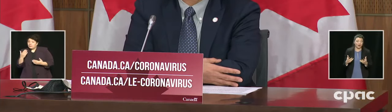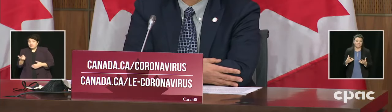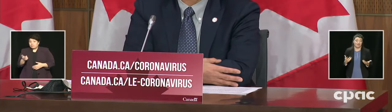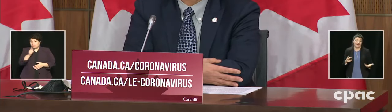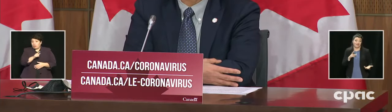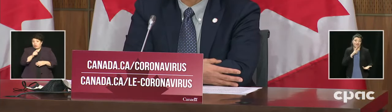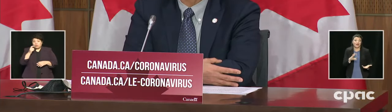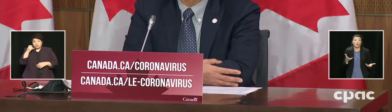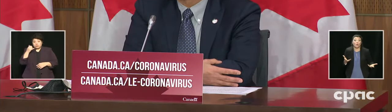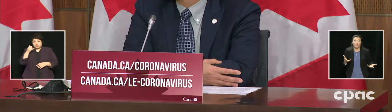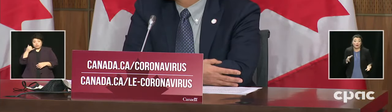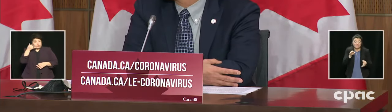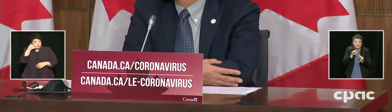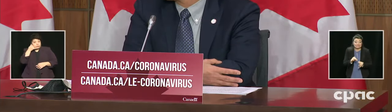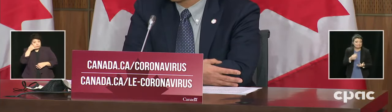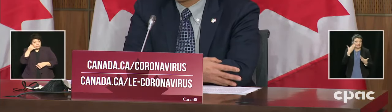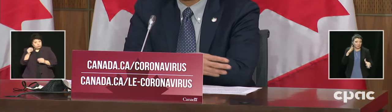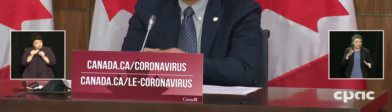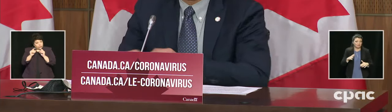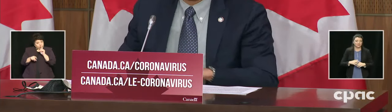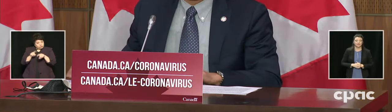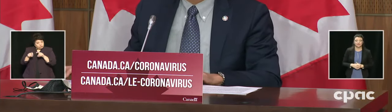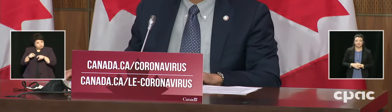round of questions. Operator, over to you.